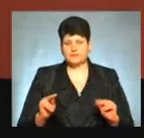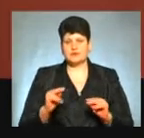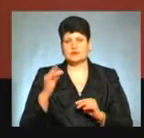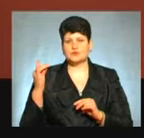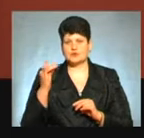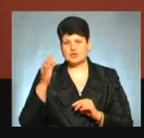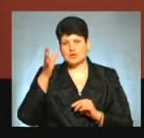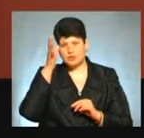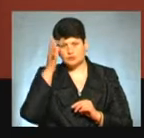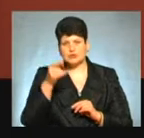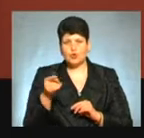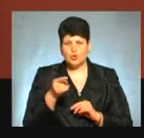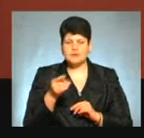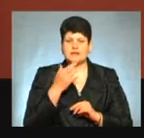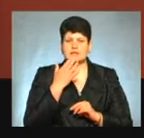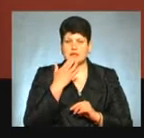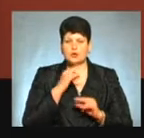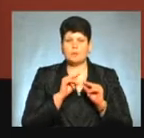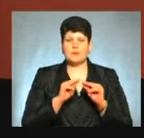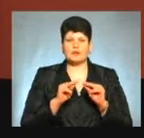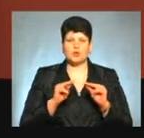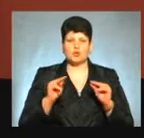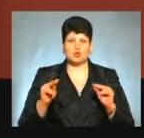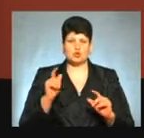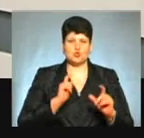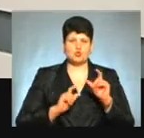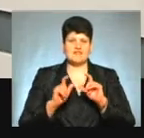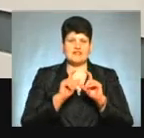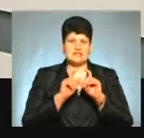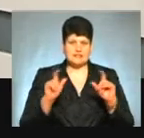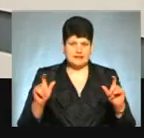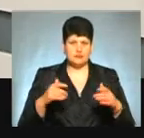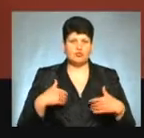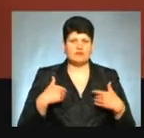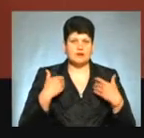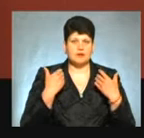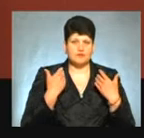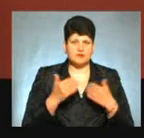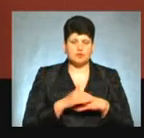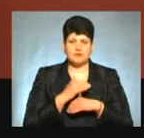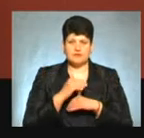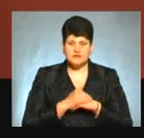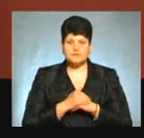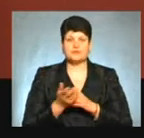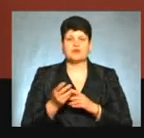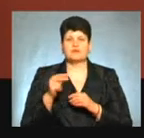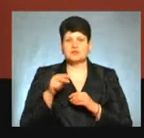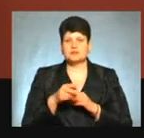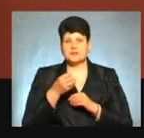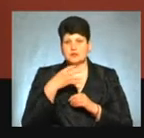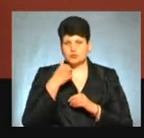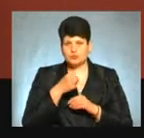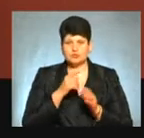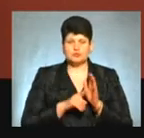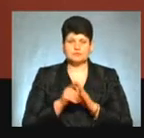наук Тернопільського національного педагогічного університету. Вітаю вас, доброго вечора. Доброго вечора. У 2015 році набув